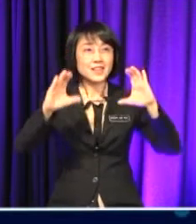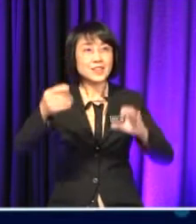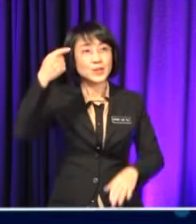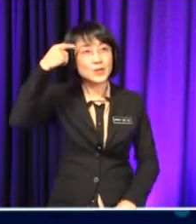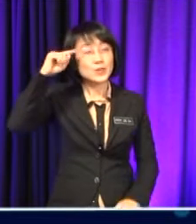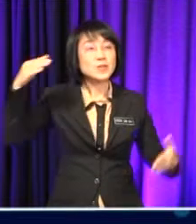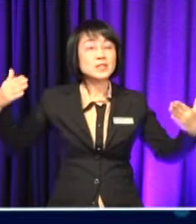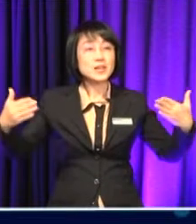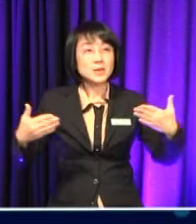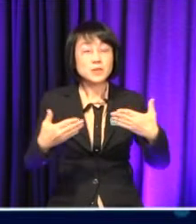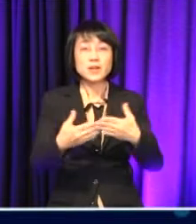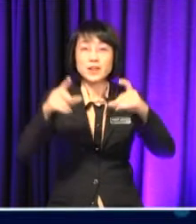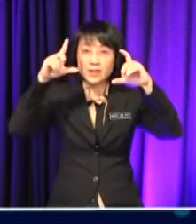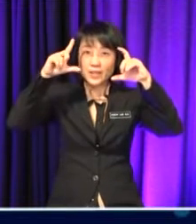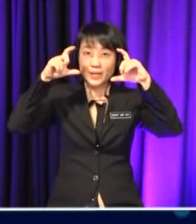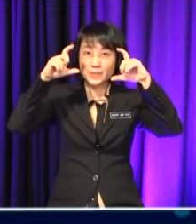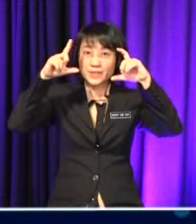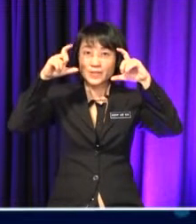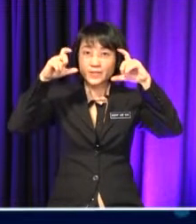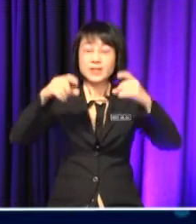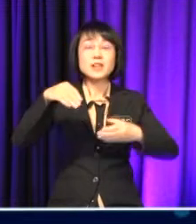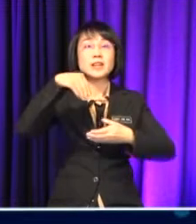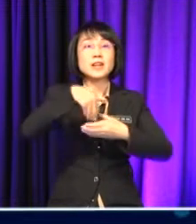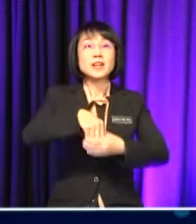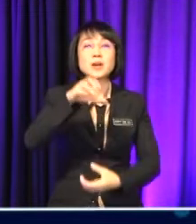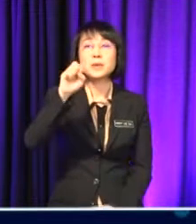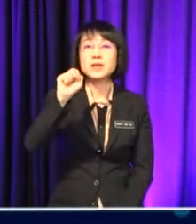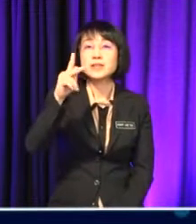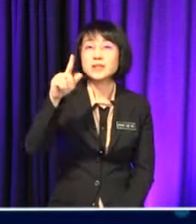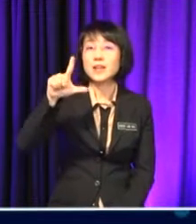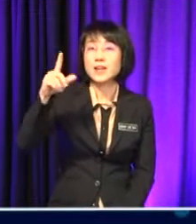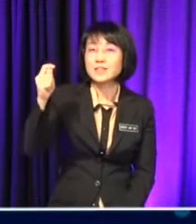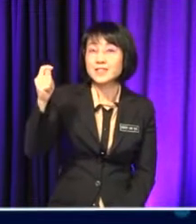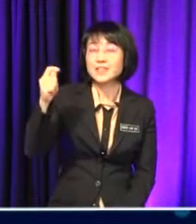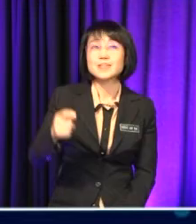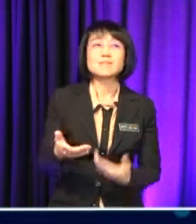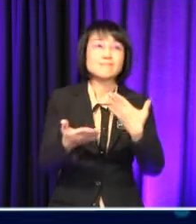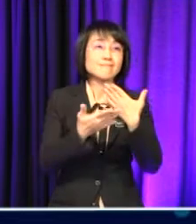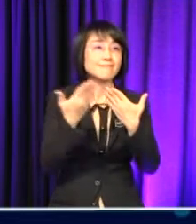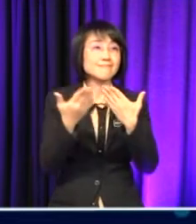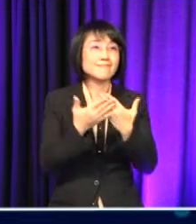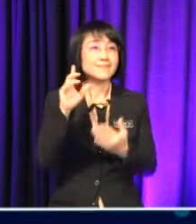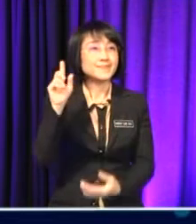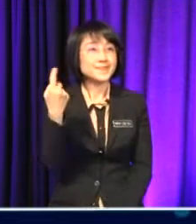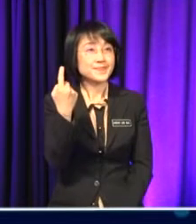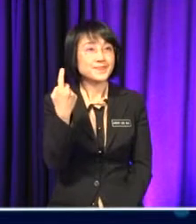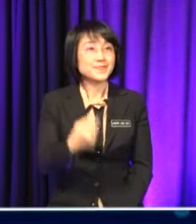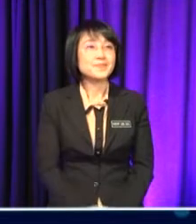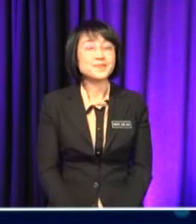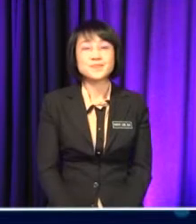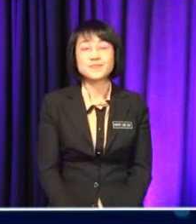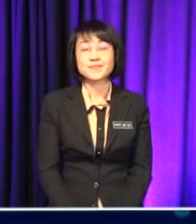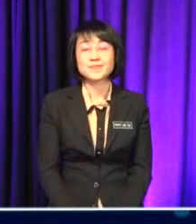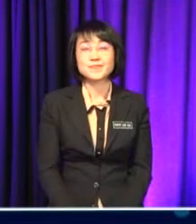menyambungkan kamera dalam SKLT tersebut. Oh, senang je, cikgu. Senang je. Jadi itu yang sebab saya cakap tadi